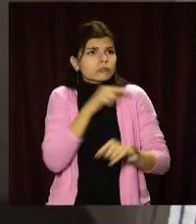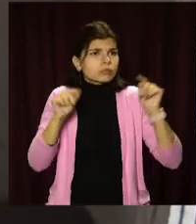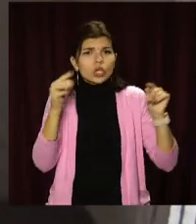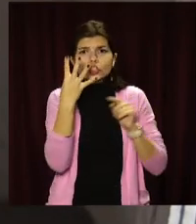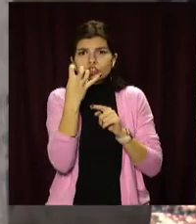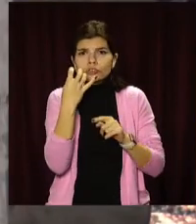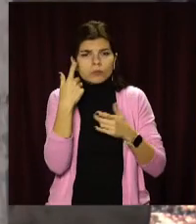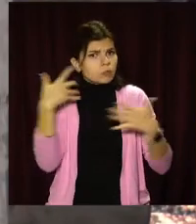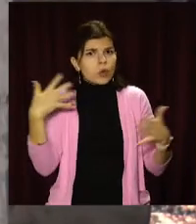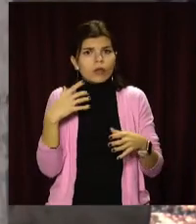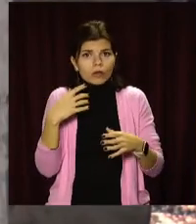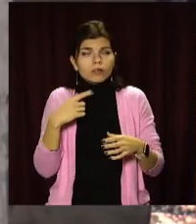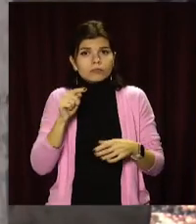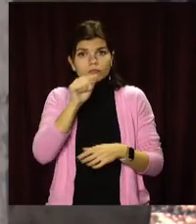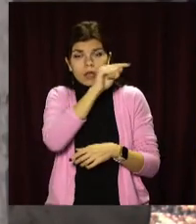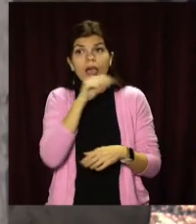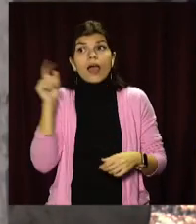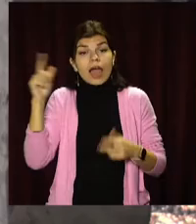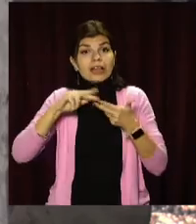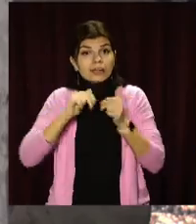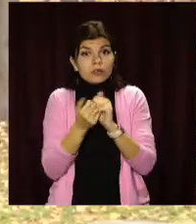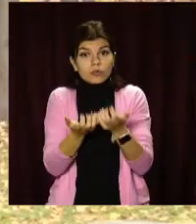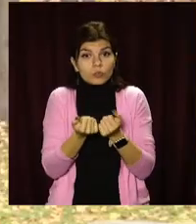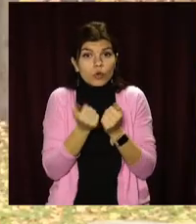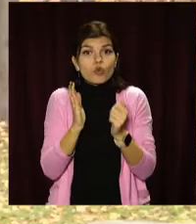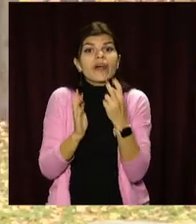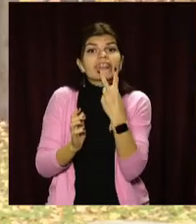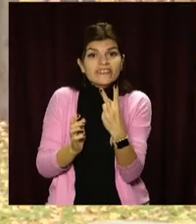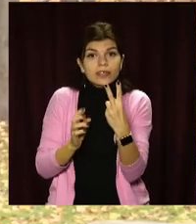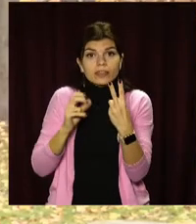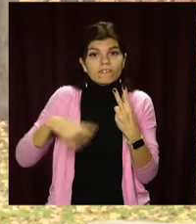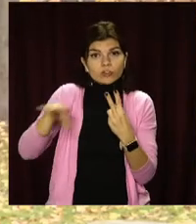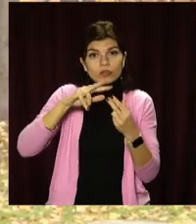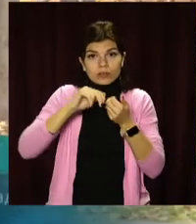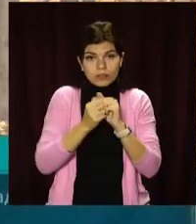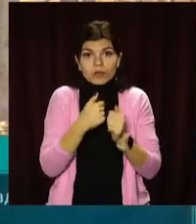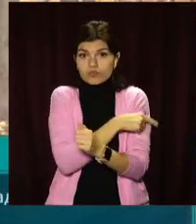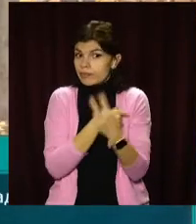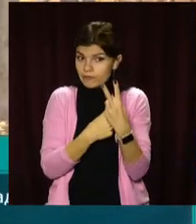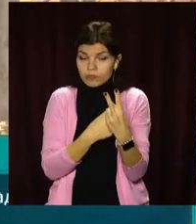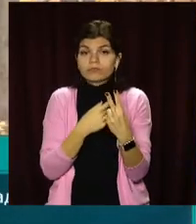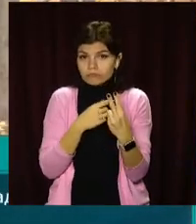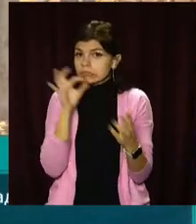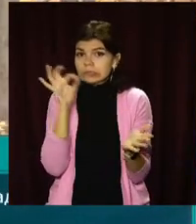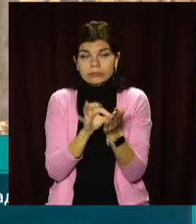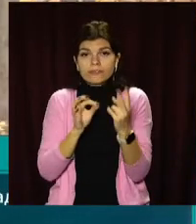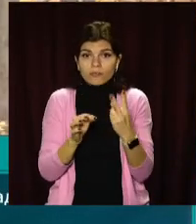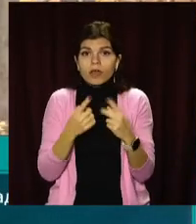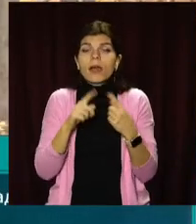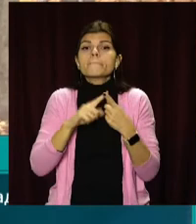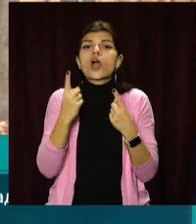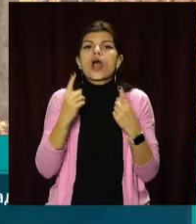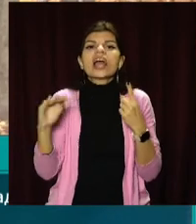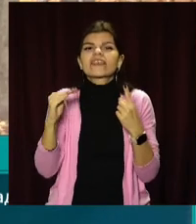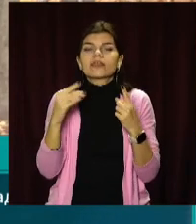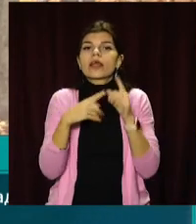400 таких лікарень. У Кам'янському гроші на капремонт отримали 2. У нас в місті визначено 2 лікарні інтенсивного лікування. Першого рівня це в